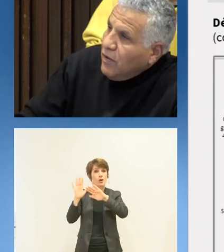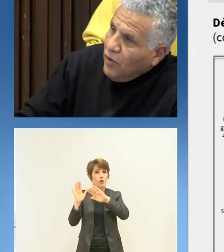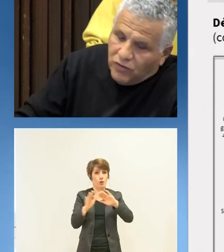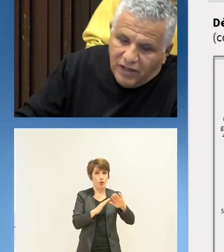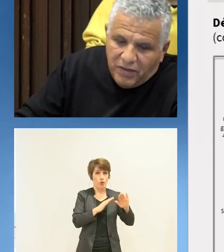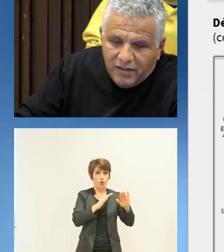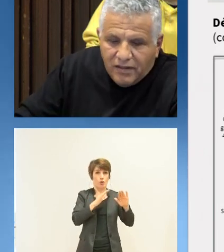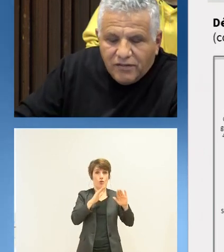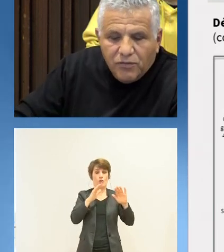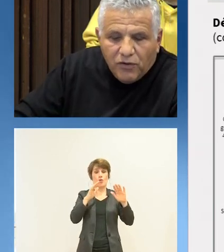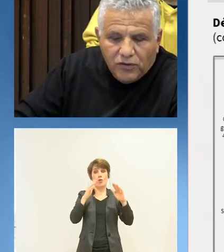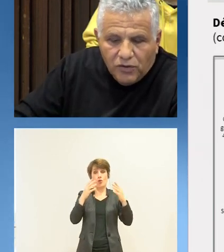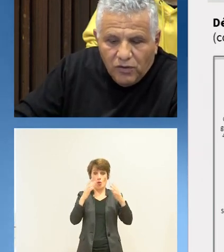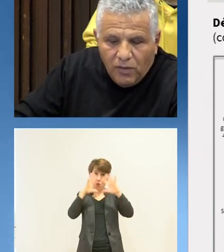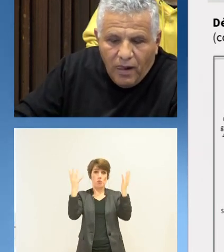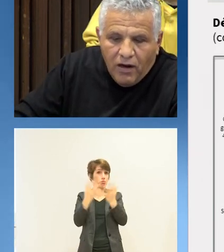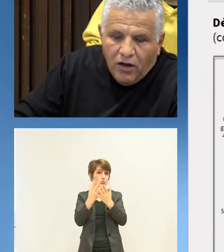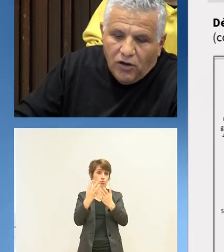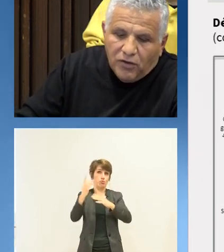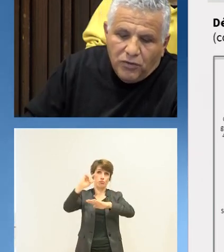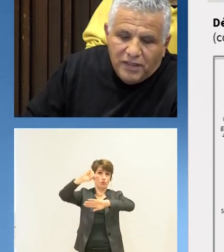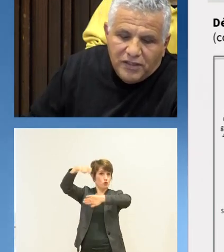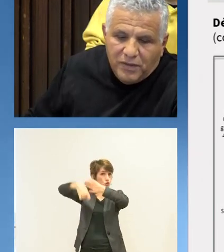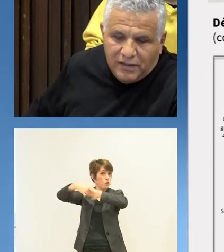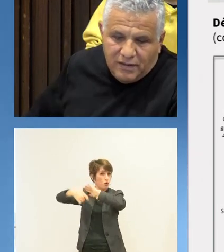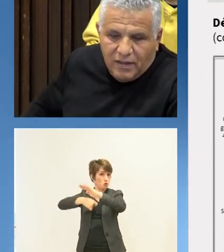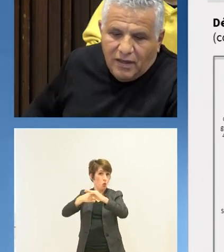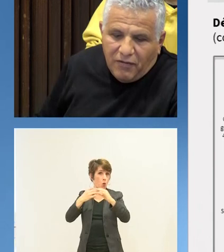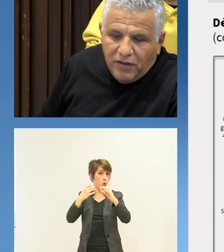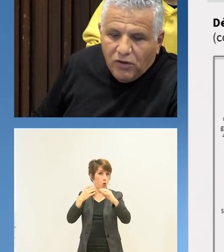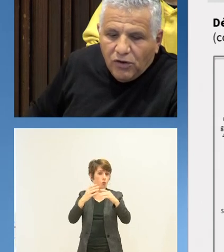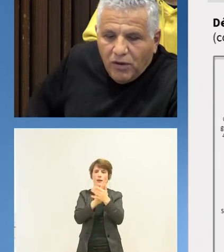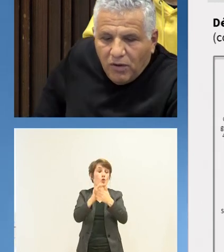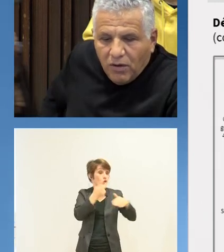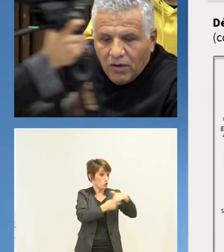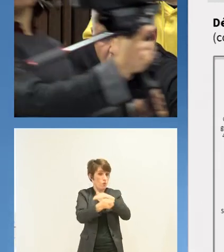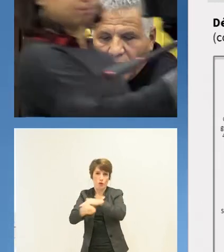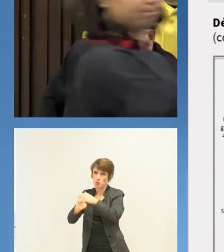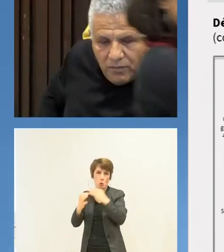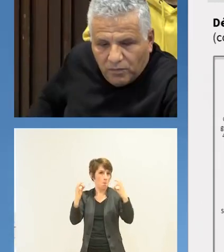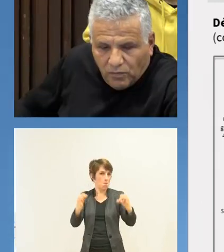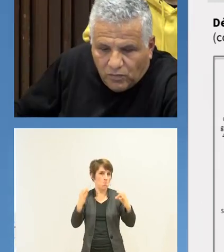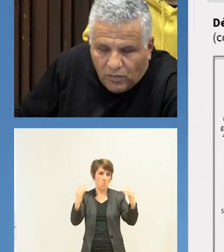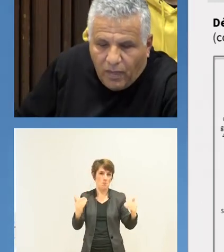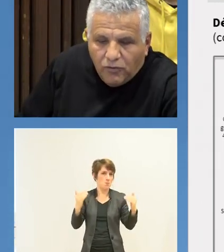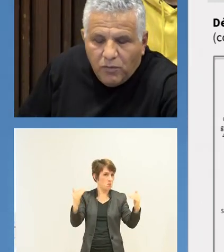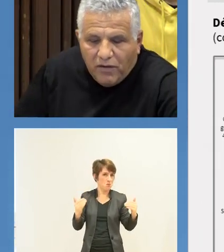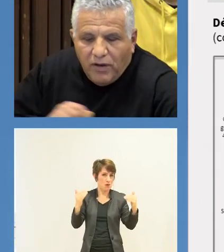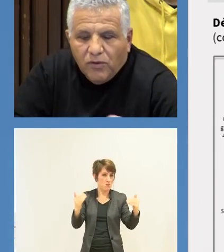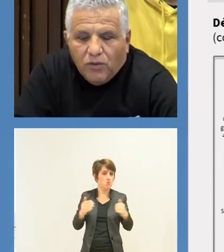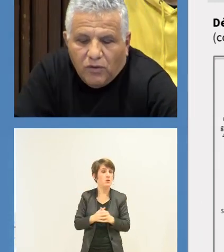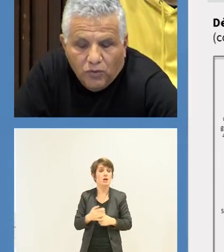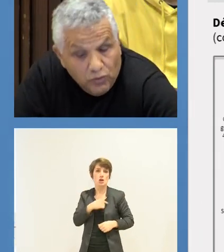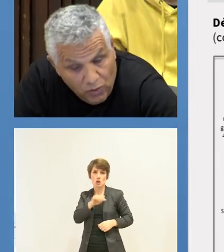une stabilité des subventions comme en 2018 la ville de grenoble nous